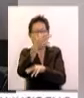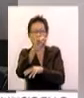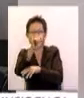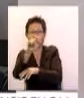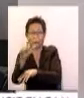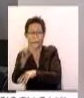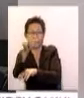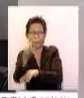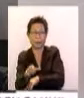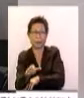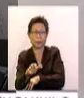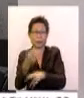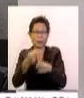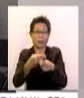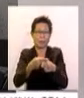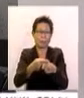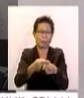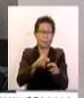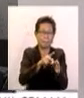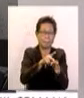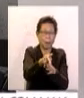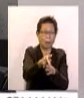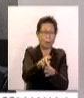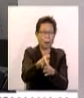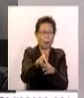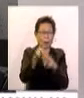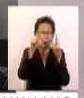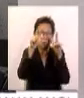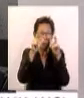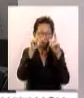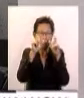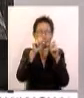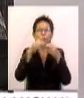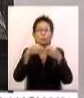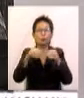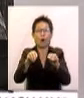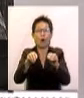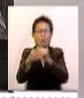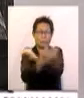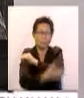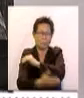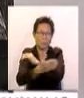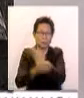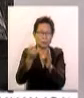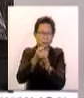Ramadan, beliau turut digelar sebagai pakar Photoshop. Bukan saja di negara jiran,